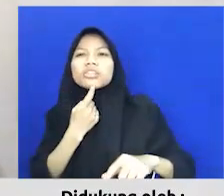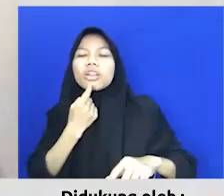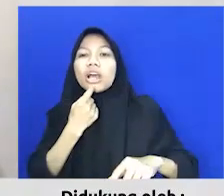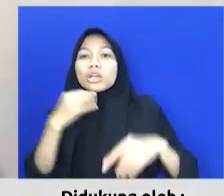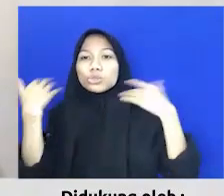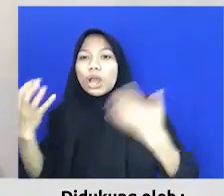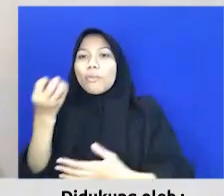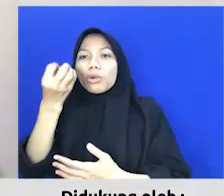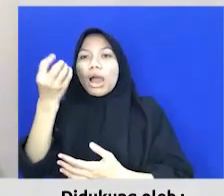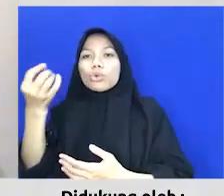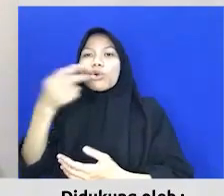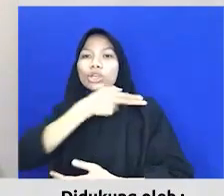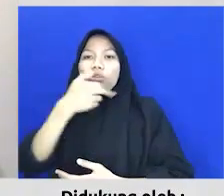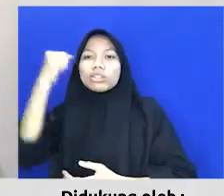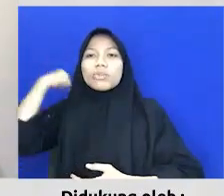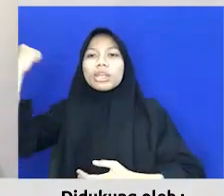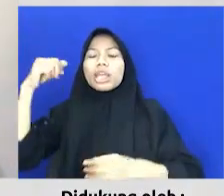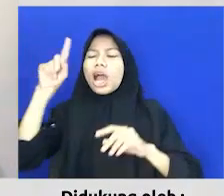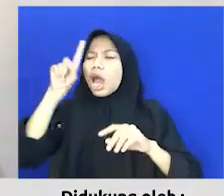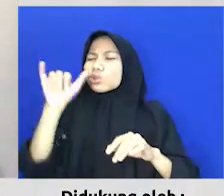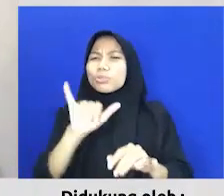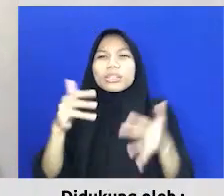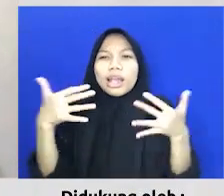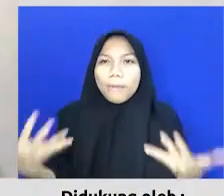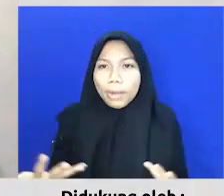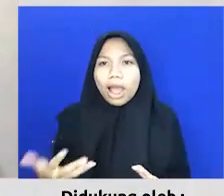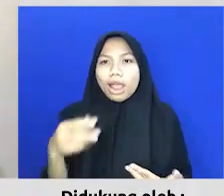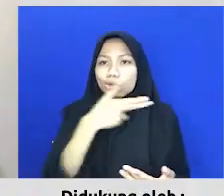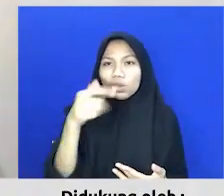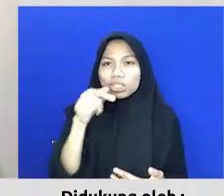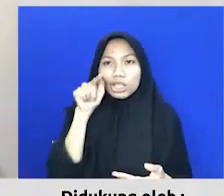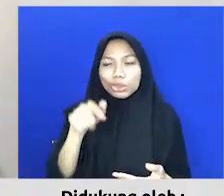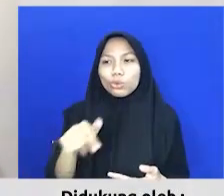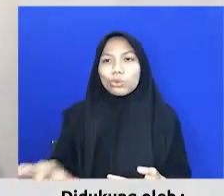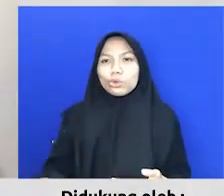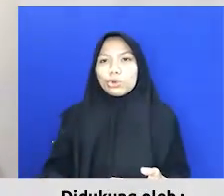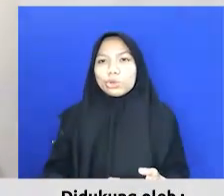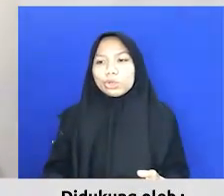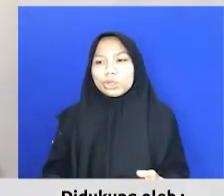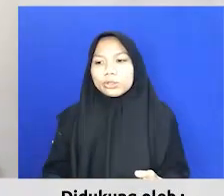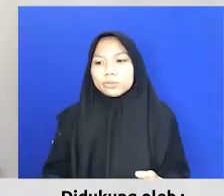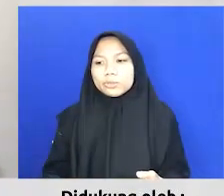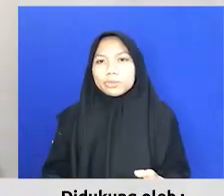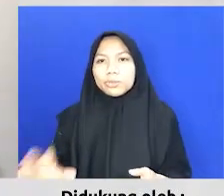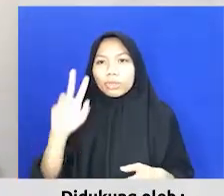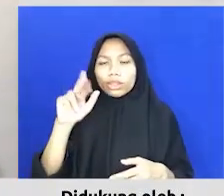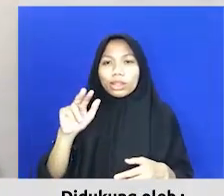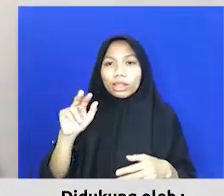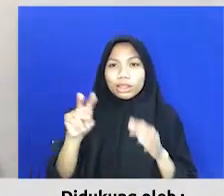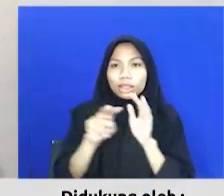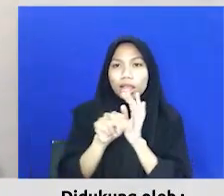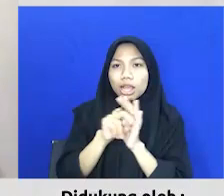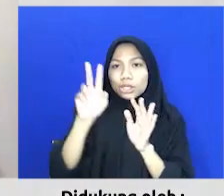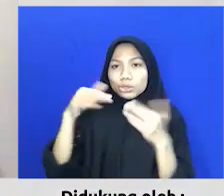Campak, itu kan sebetulnya dia mau bicara, begitu kita dikasih skill, kemudian kita udah bikin janji, nah di situ kita mulai lihat pertaruhan bagaimana karakter